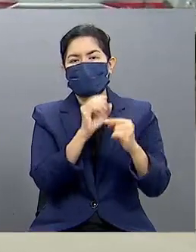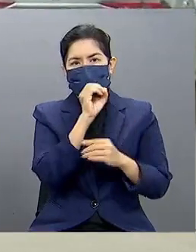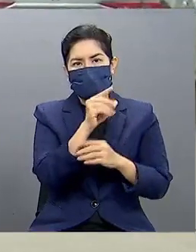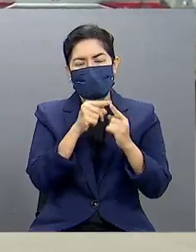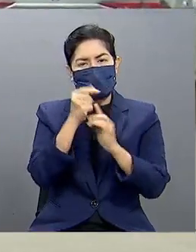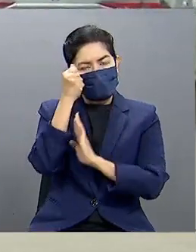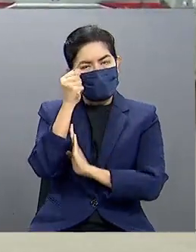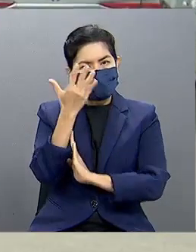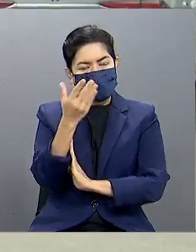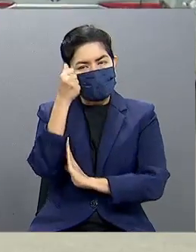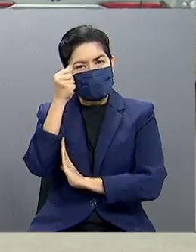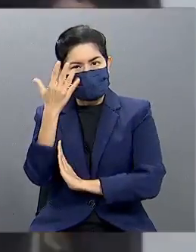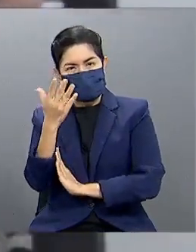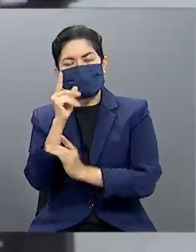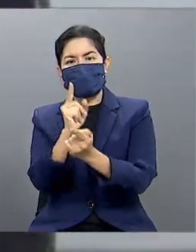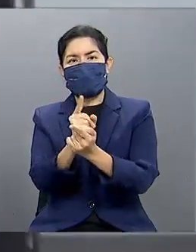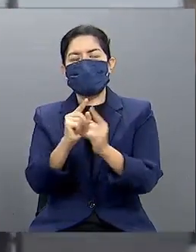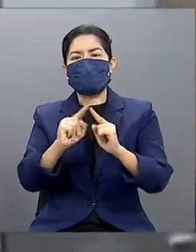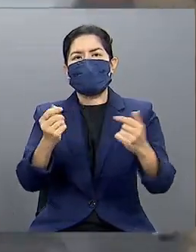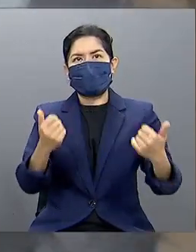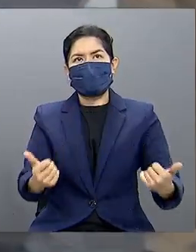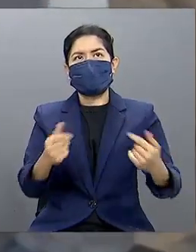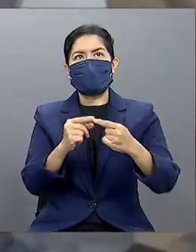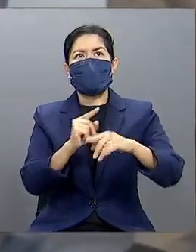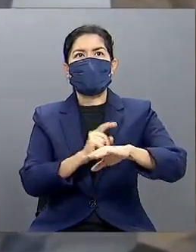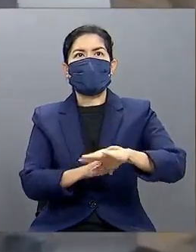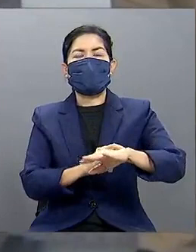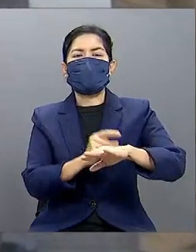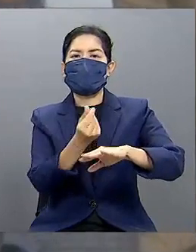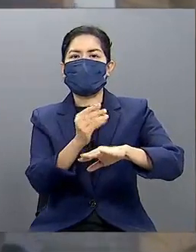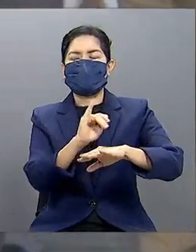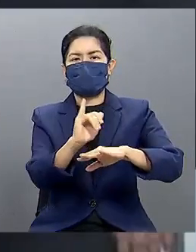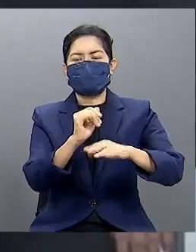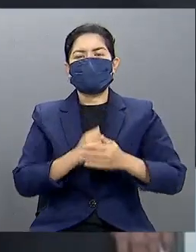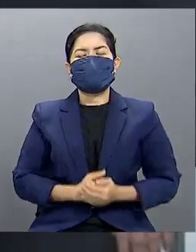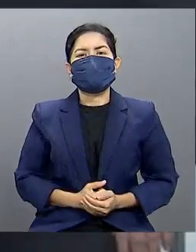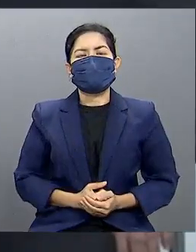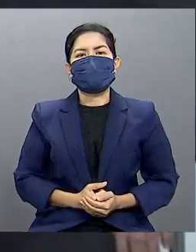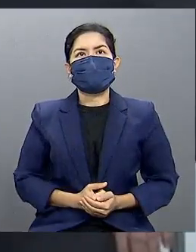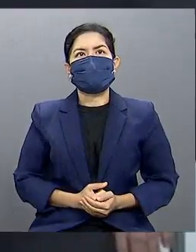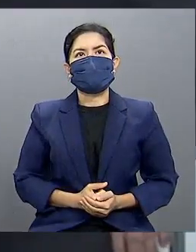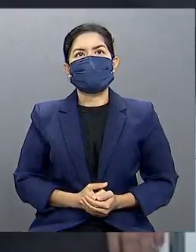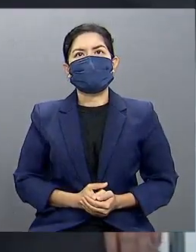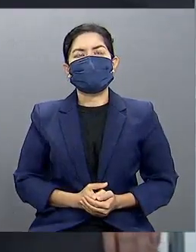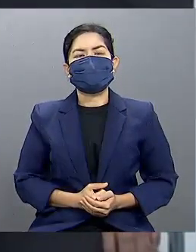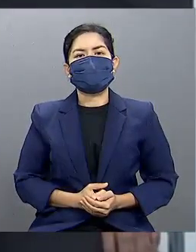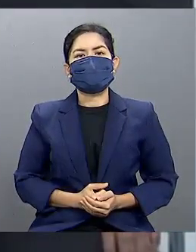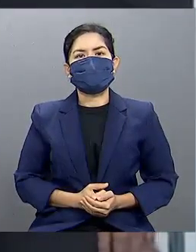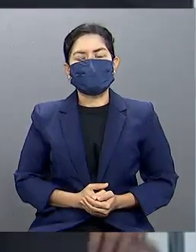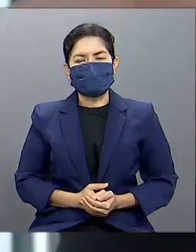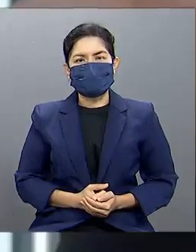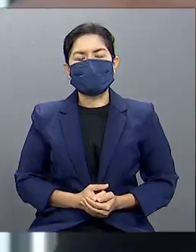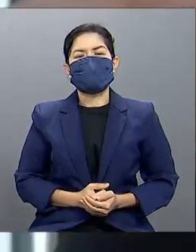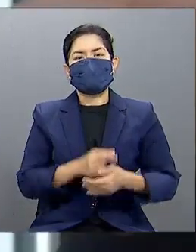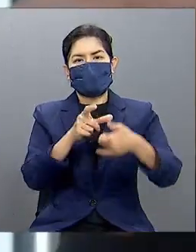องต้นยังไม่ได้ระบุเวลาว่าจะเดินทางมาในช่วงเวลาใดค่ะนายไตรฤทธิ์เตมหิวงศ์อธิบดีกรมส